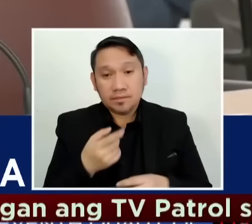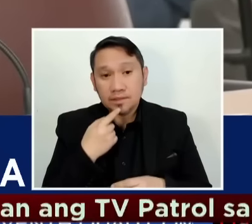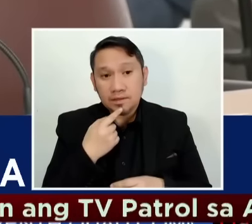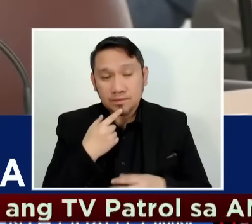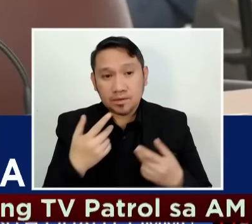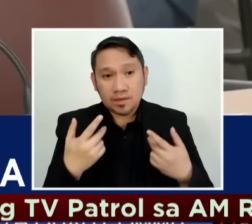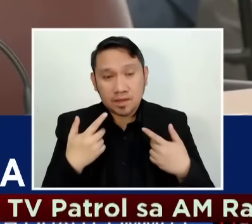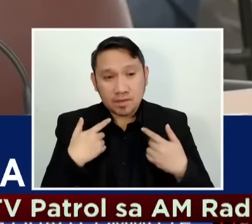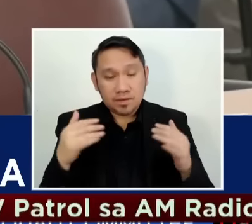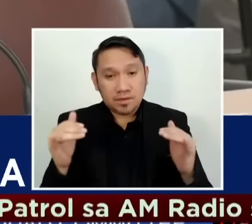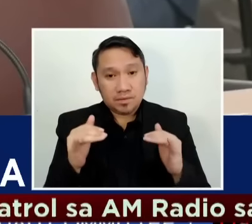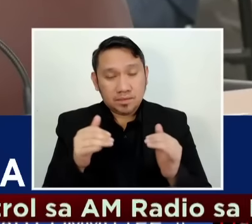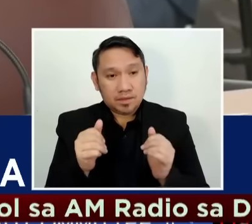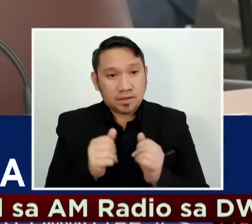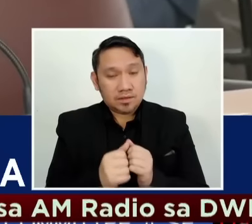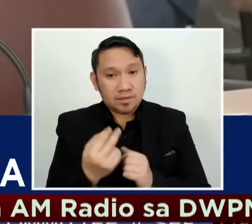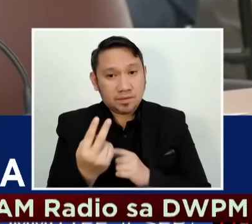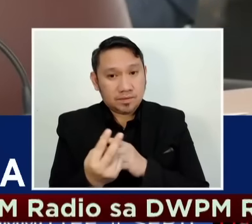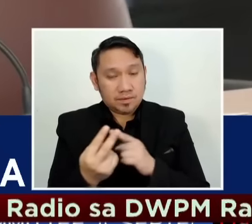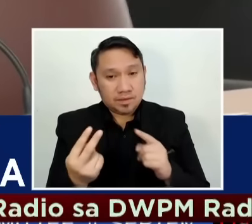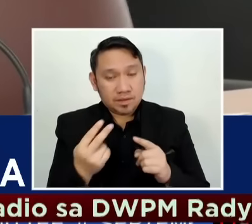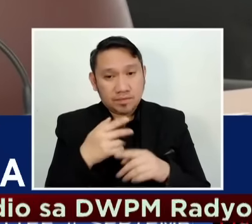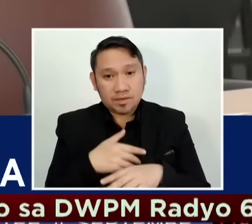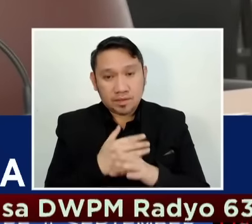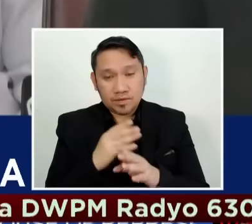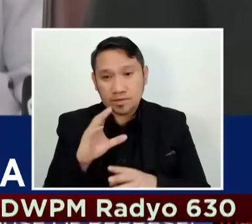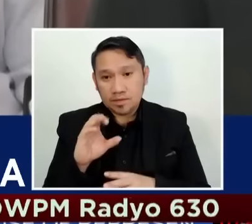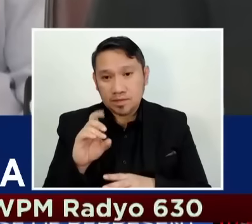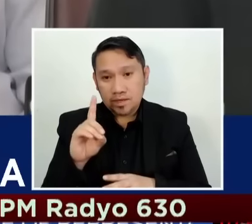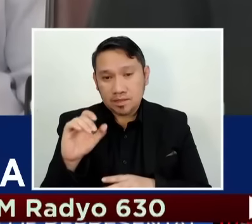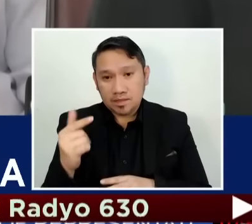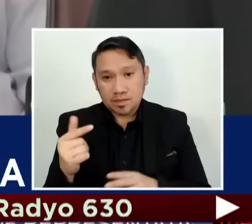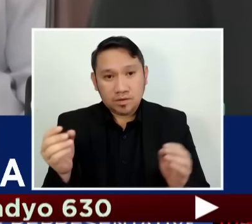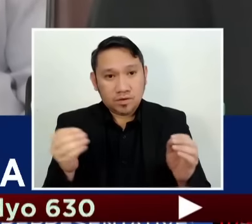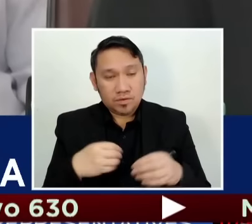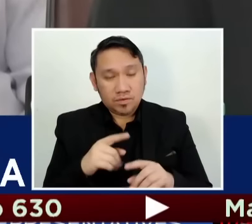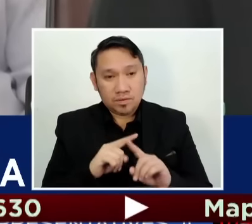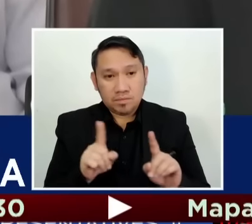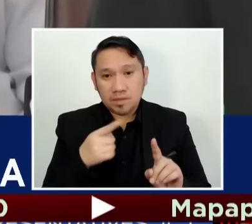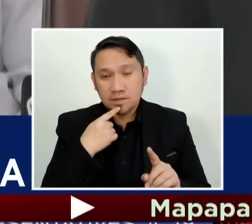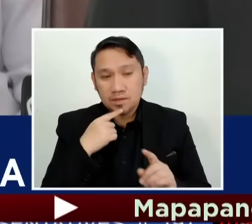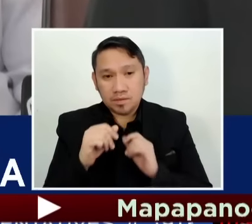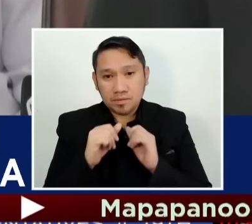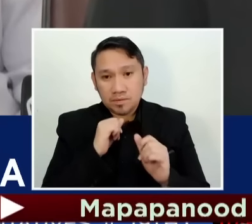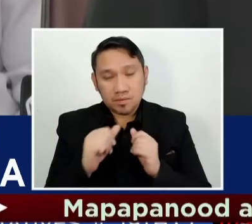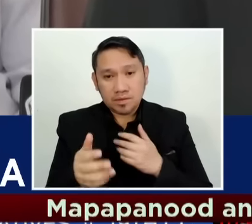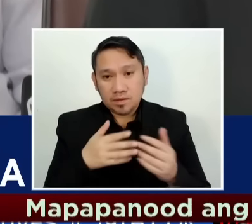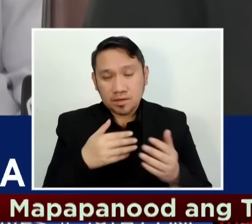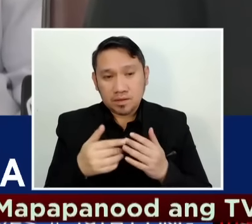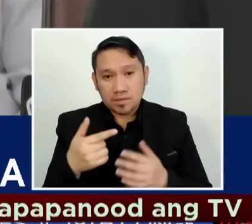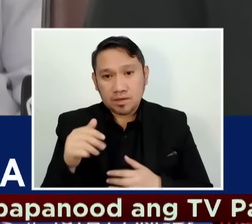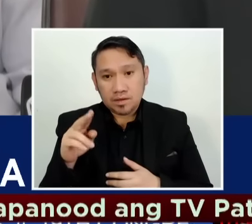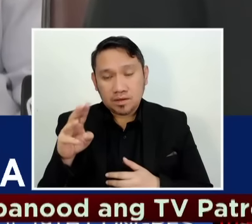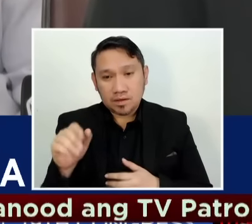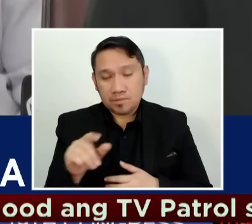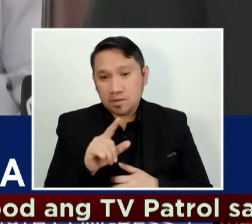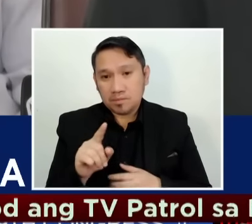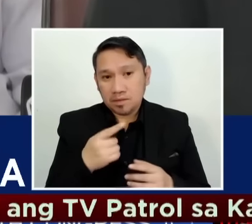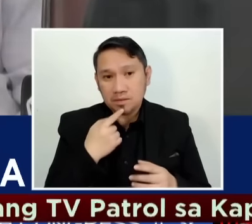ng meeting kasama ang dalawa sa Davao CIDG office, pero itinanggi ito ni Leonardo kahit maging si Garma ay inamin ang